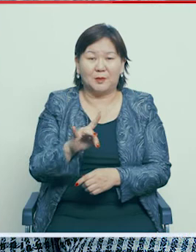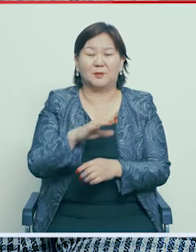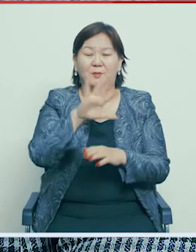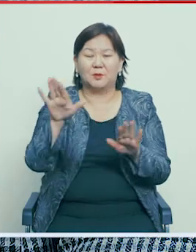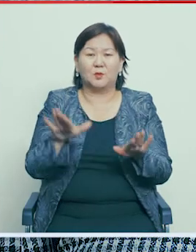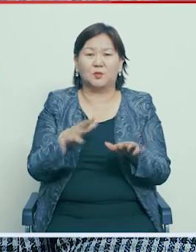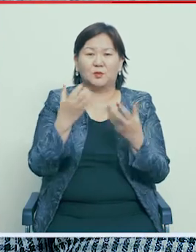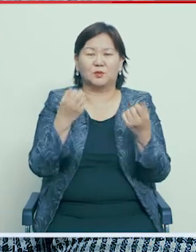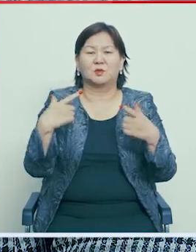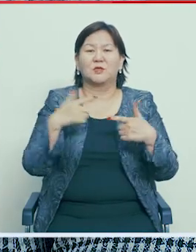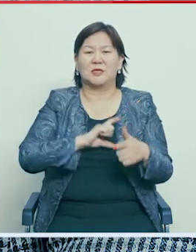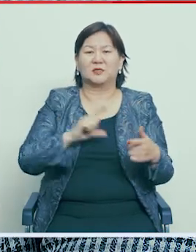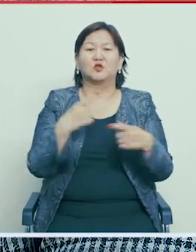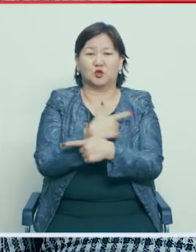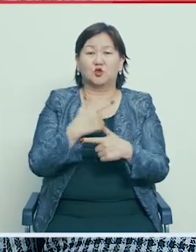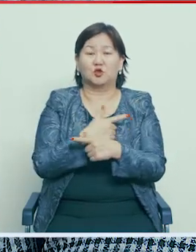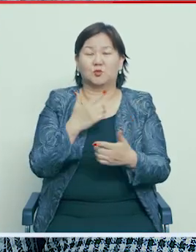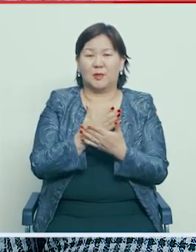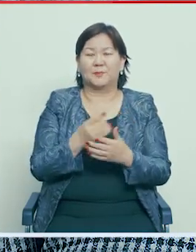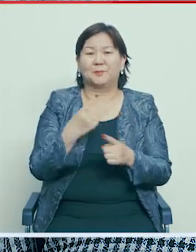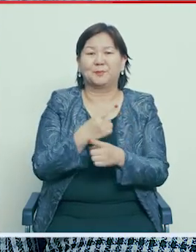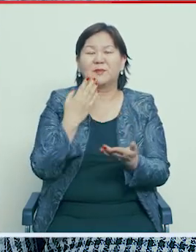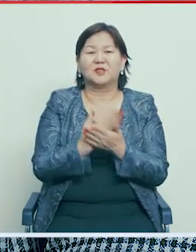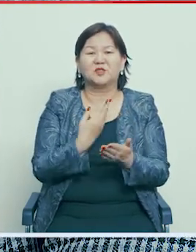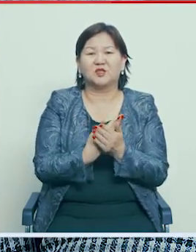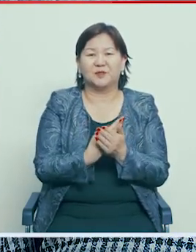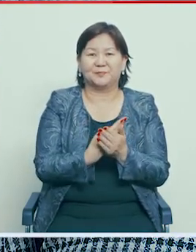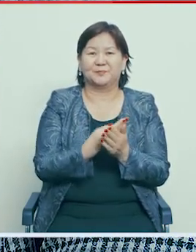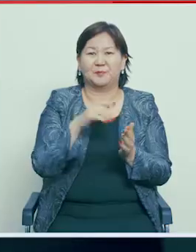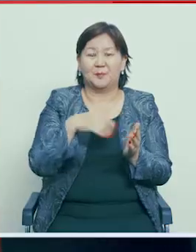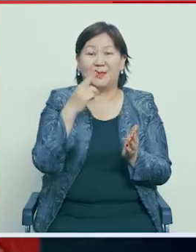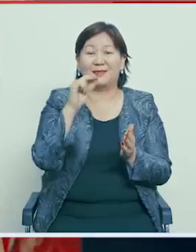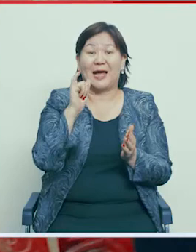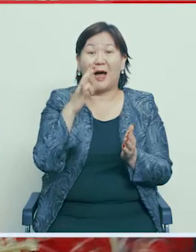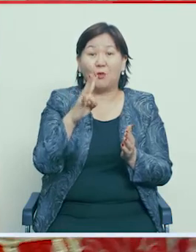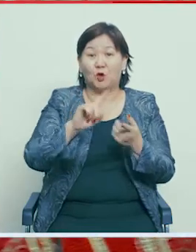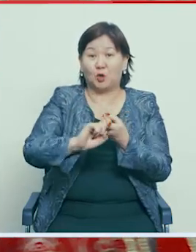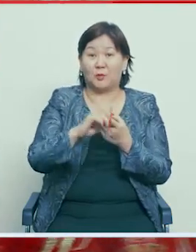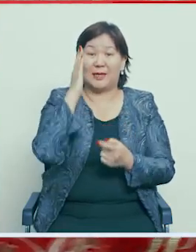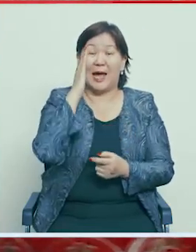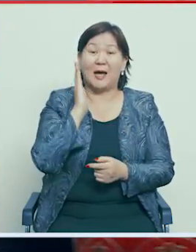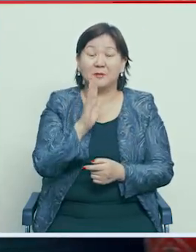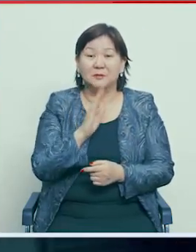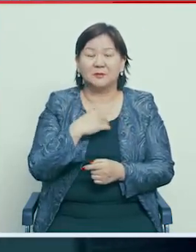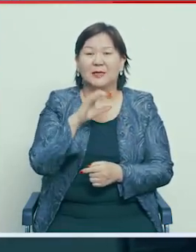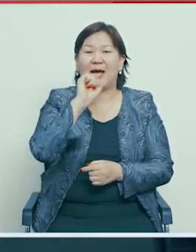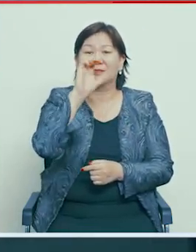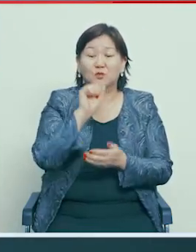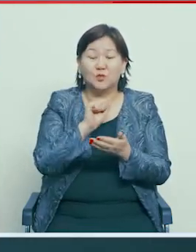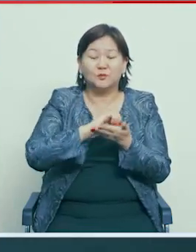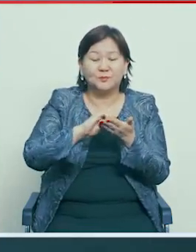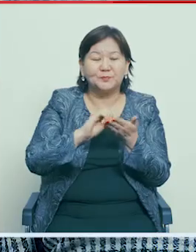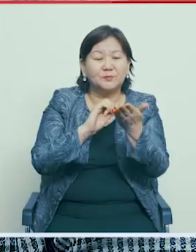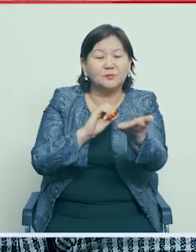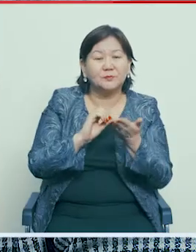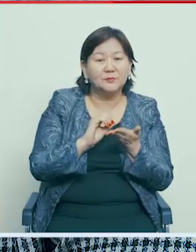эрх бол нэлээд хэмжээгээр зөрчигддөг. Би нэг тод жишээ олгоод ярихад бол манай даавны холбооны эцэгчүүд одоо нэг асуулга явуулсан байхгүй юу. За одоо